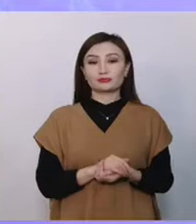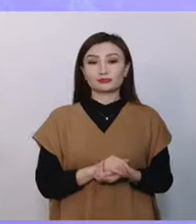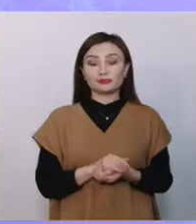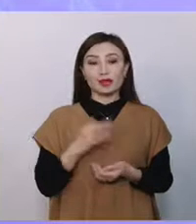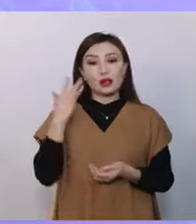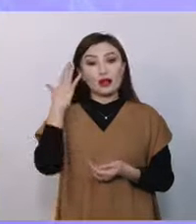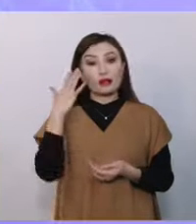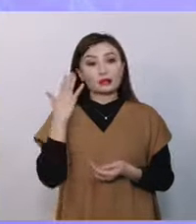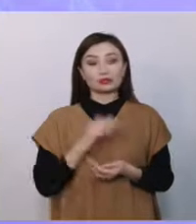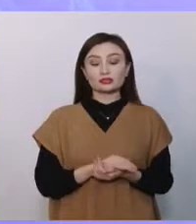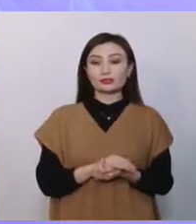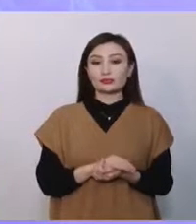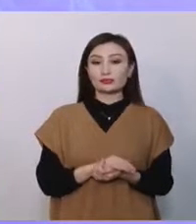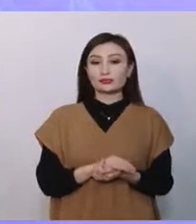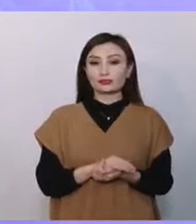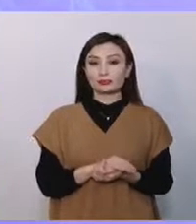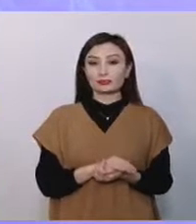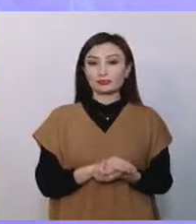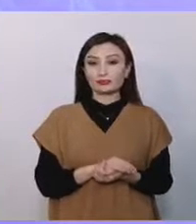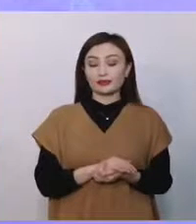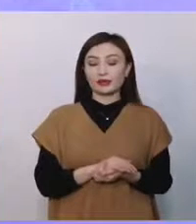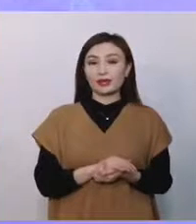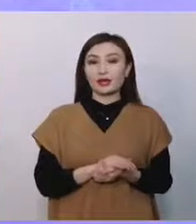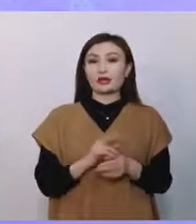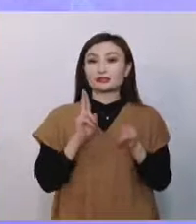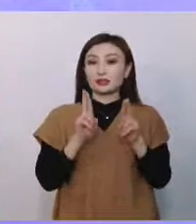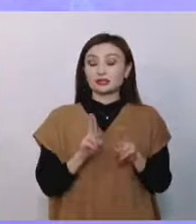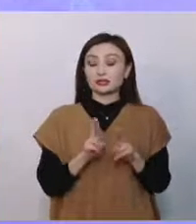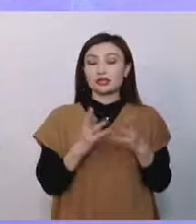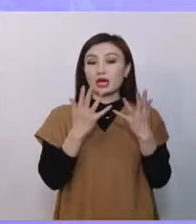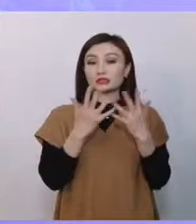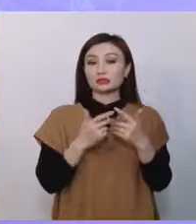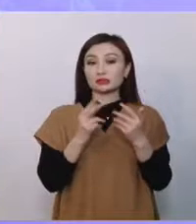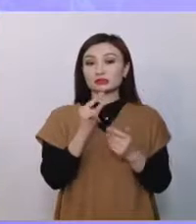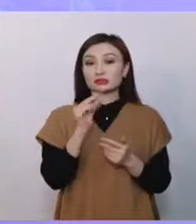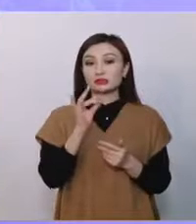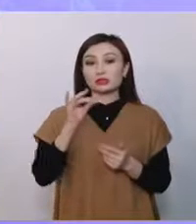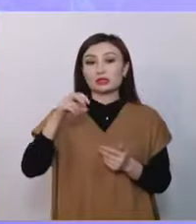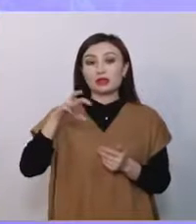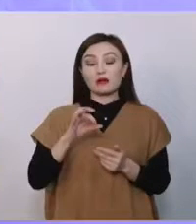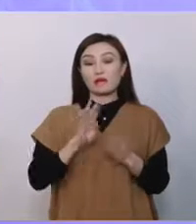логические задачи закономерности числового ряда